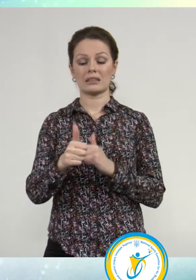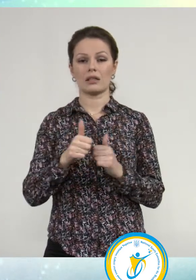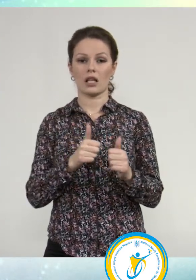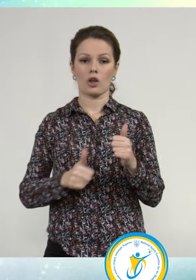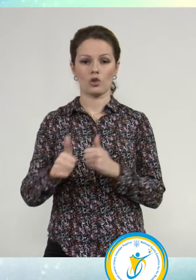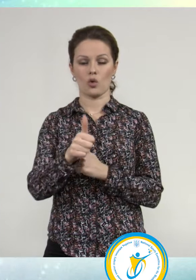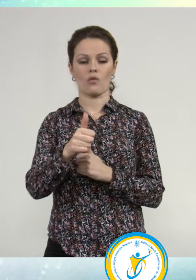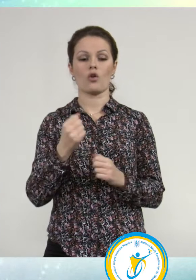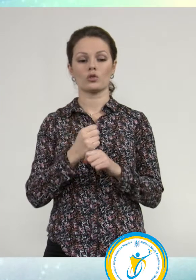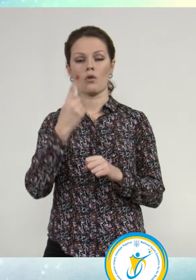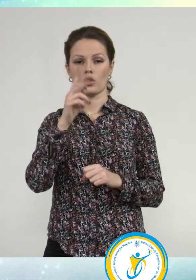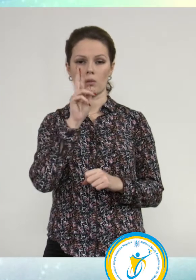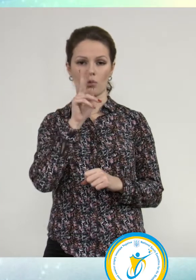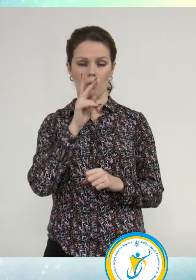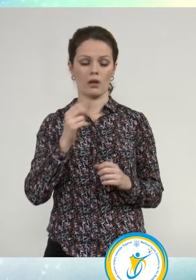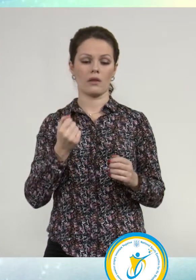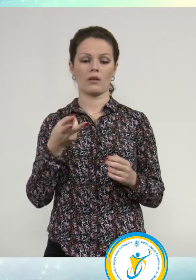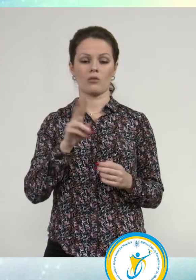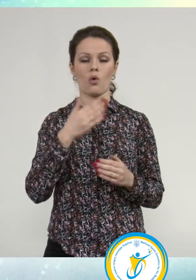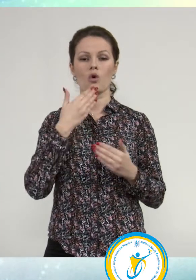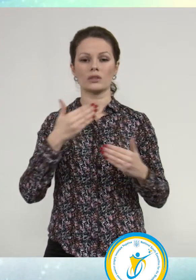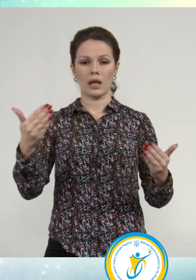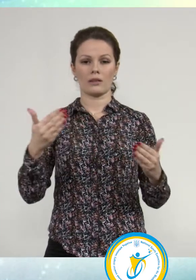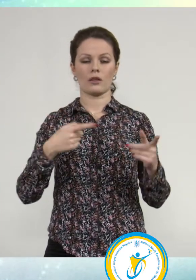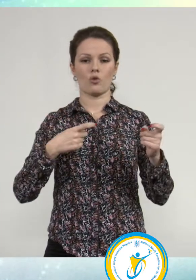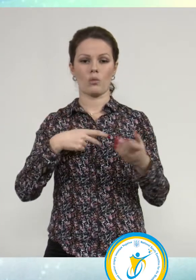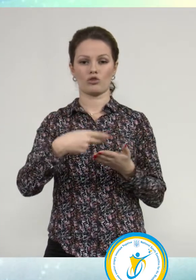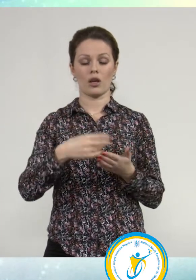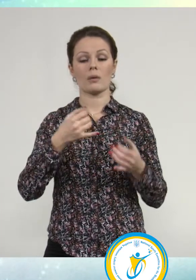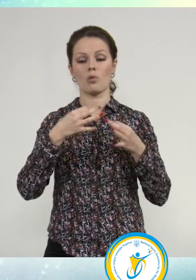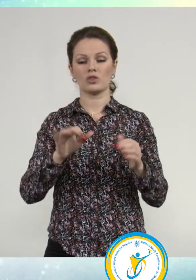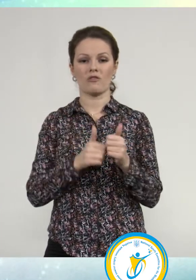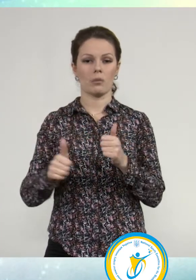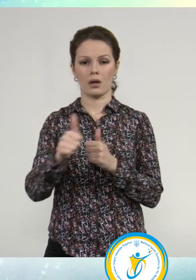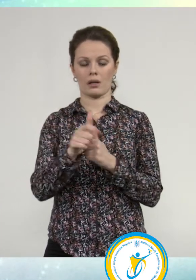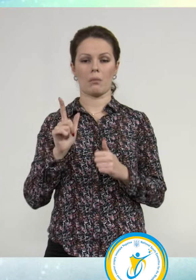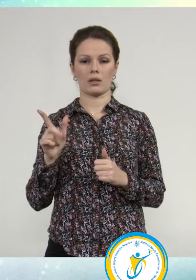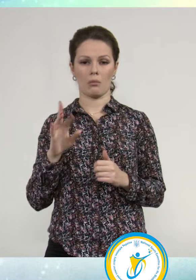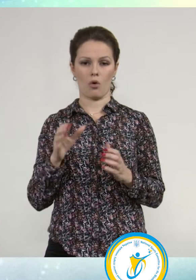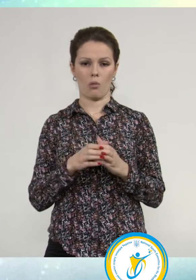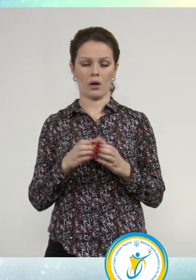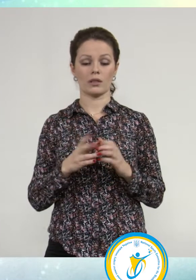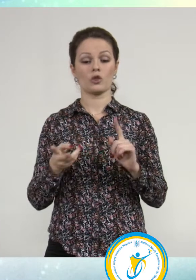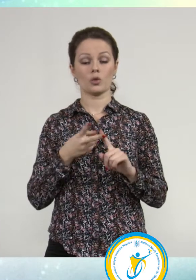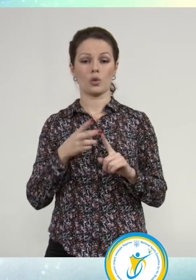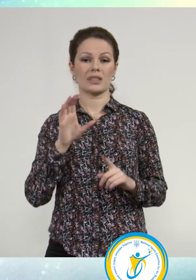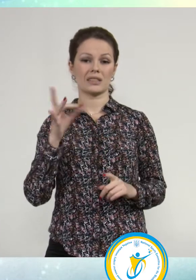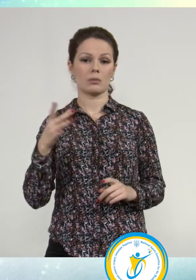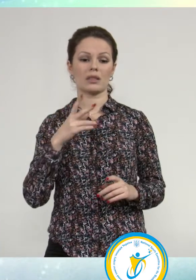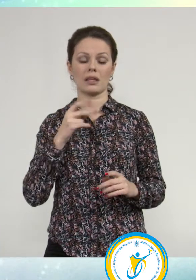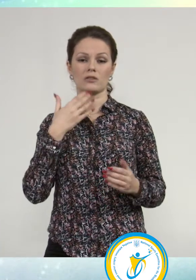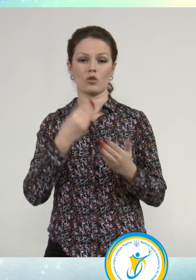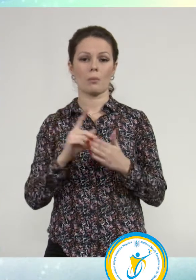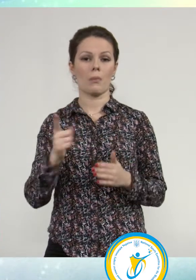одному промаху на 2 останніх рубежах і пропустив вперед партнера по команді. Втім, і друге срібло на своїй першій